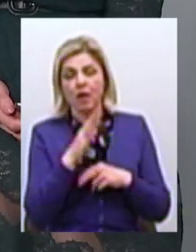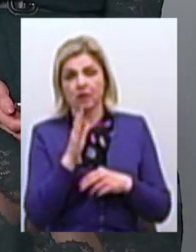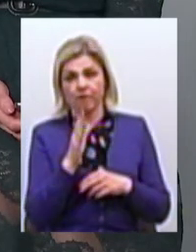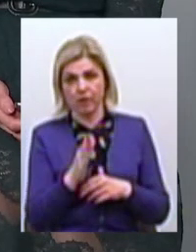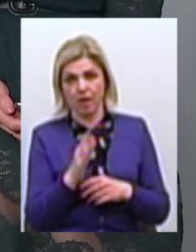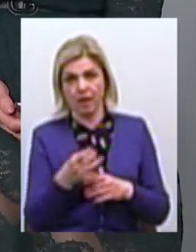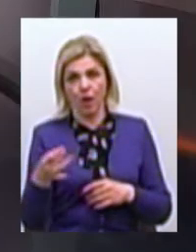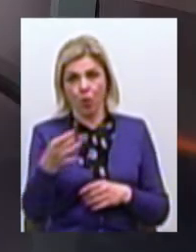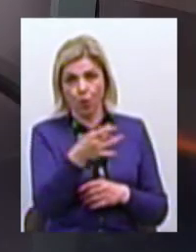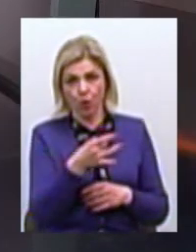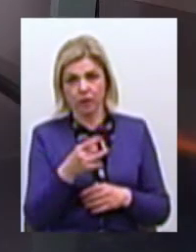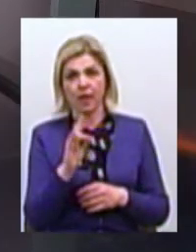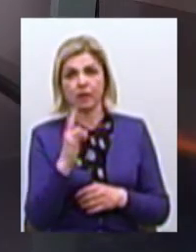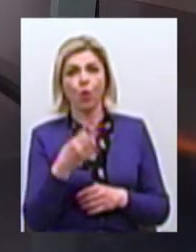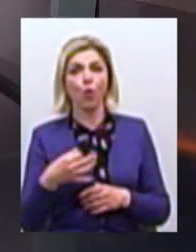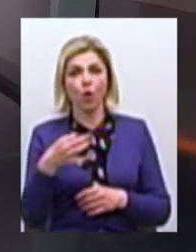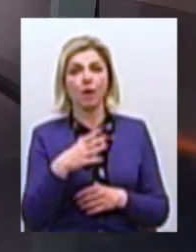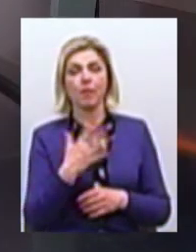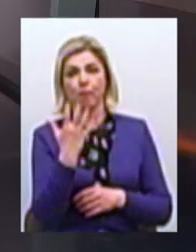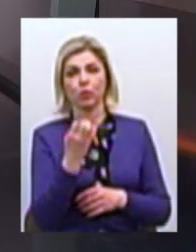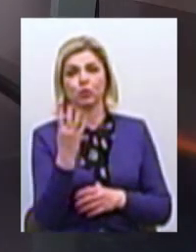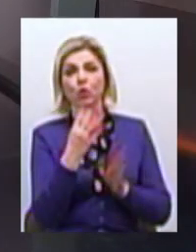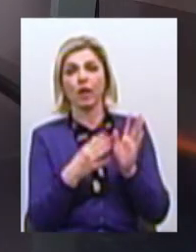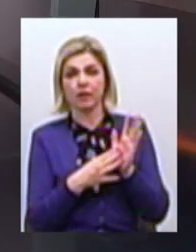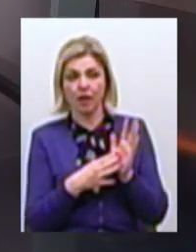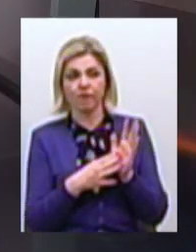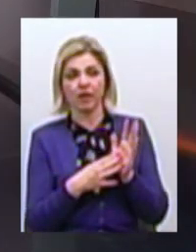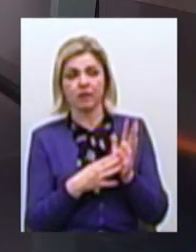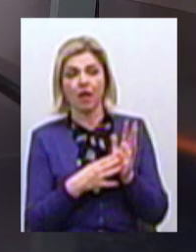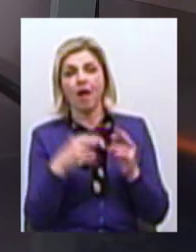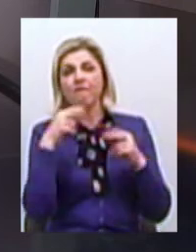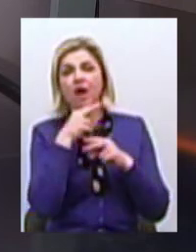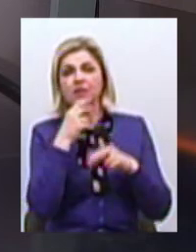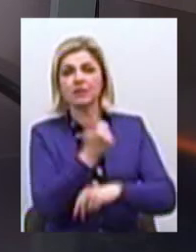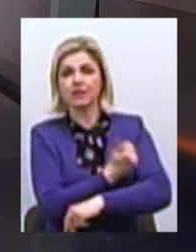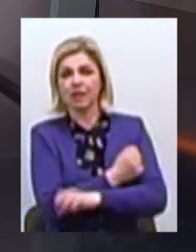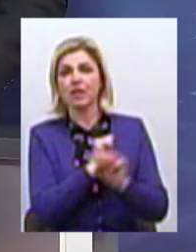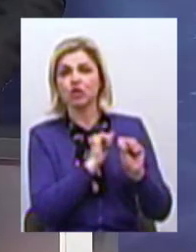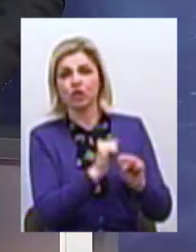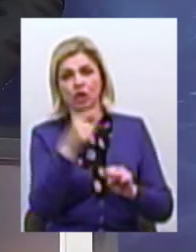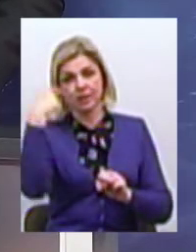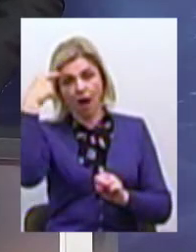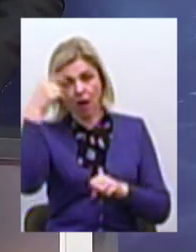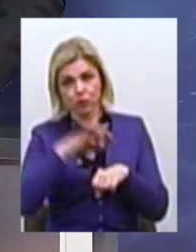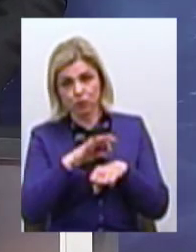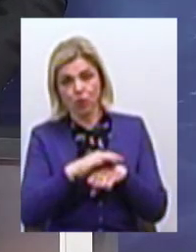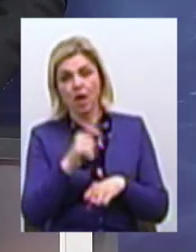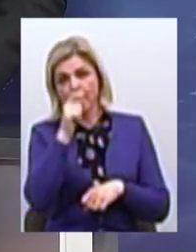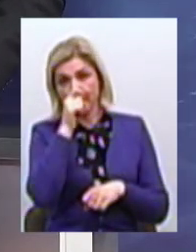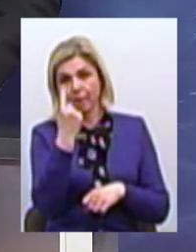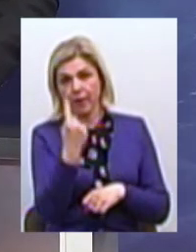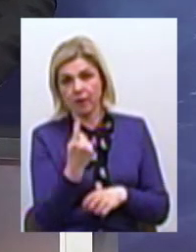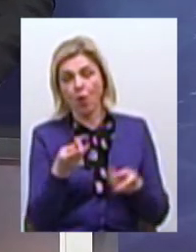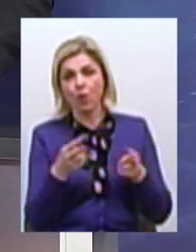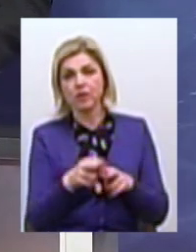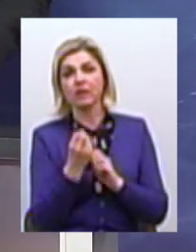Станом на 1 березня в Миколаївській області було 549 доз антирабічної вакцини, тобто вакцини від сказу. Станом на 1 квітня залишалося